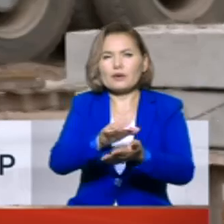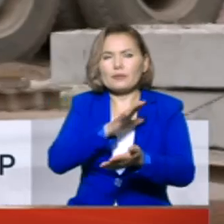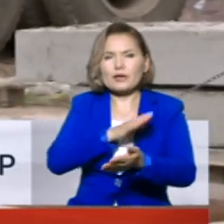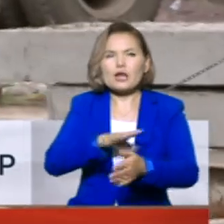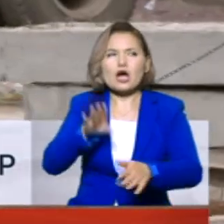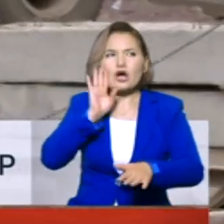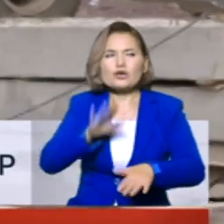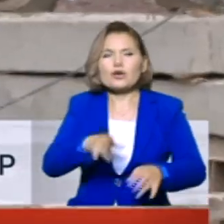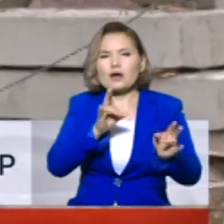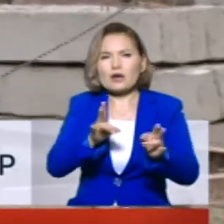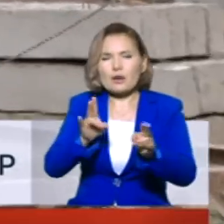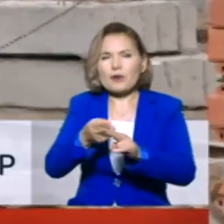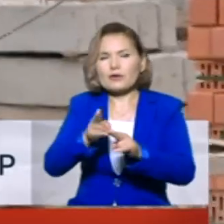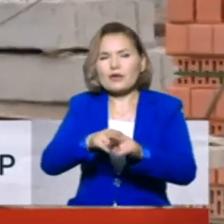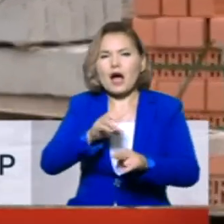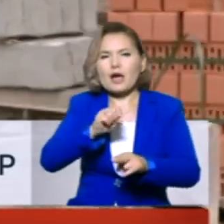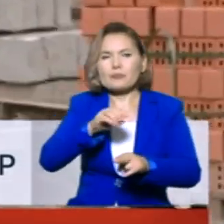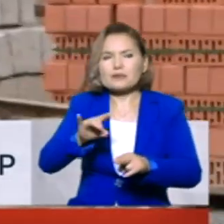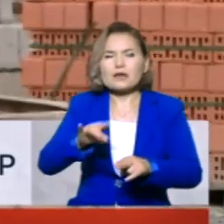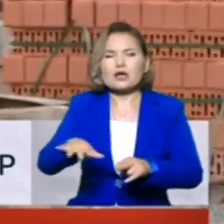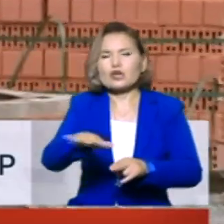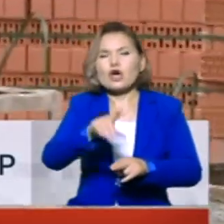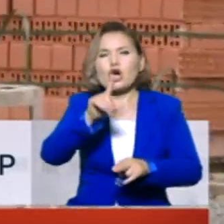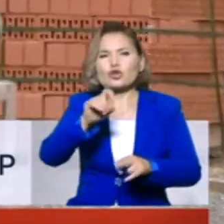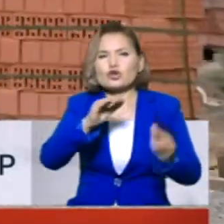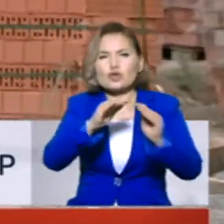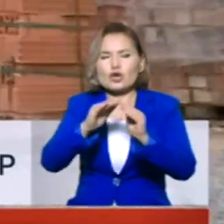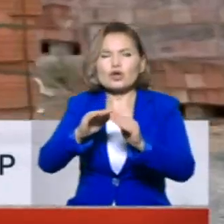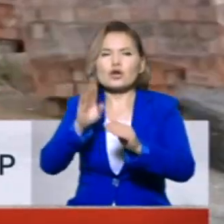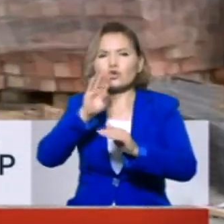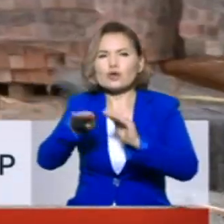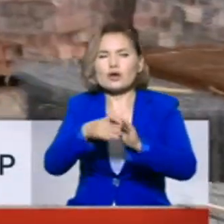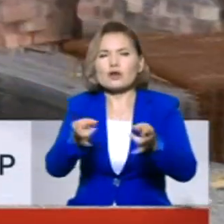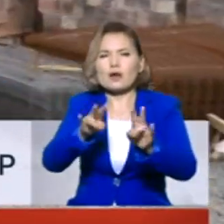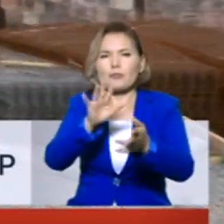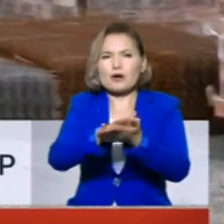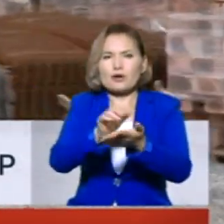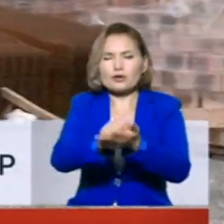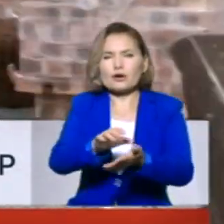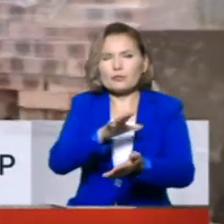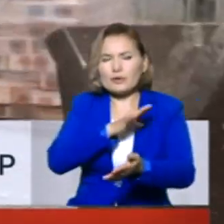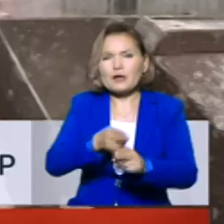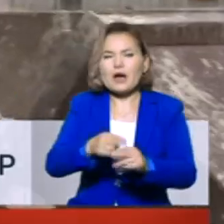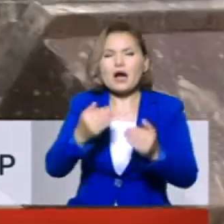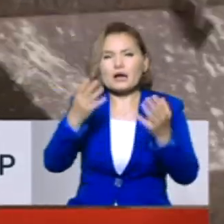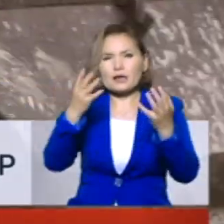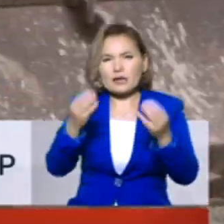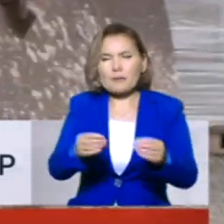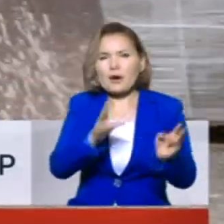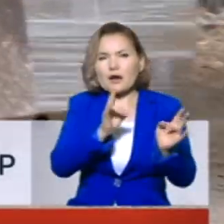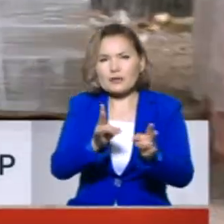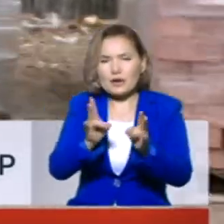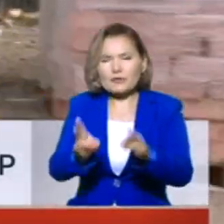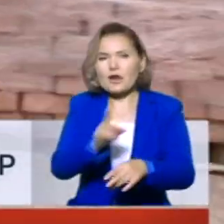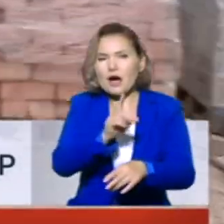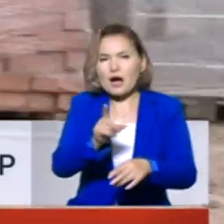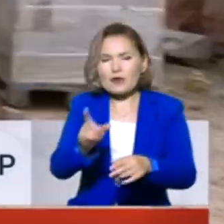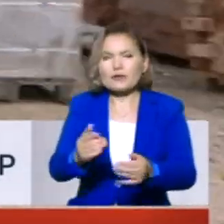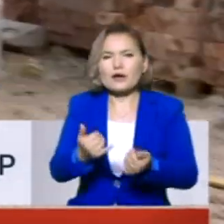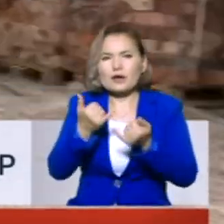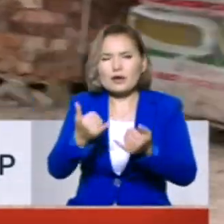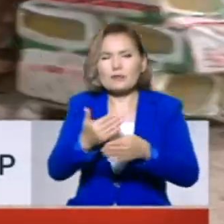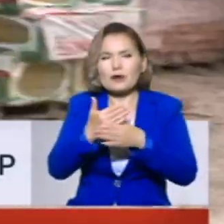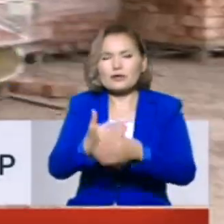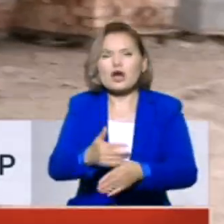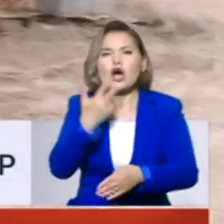Су тасқыны кезінде дәл осы Атбасарда 100-ден астам үй қирап, тұруға жарамсыз болып қалған. Қазір зардап шеккен тұрғындар үшін мына